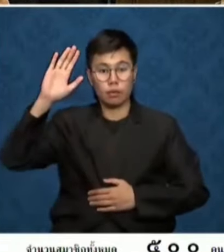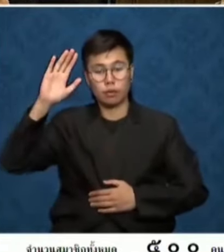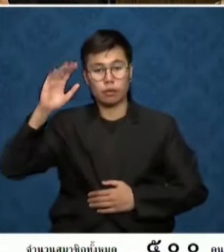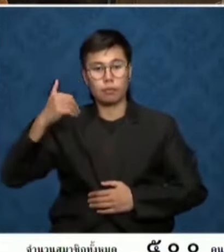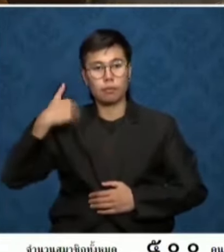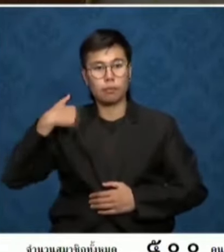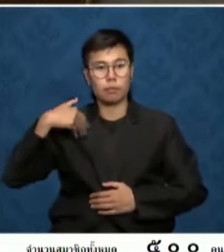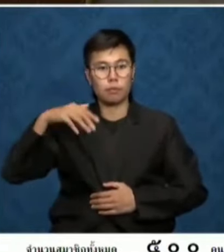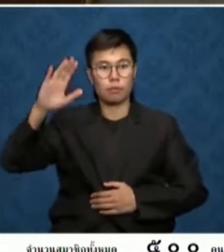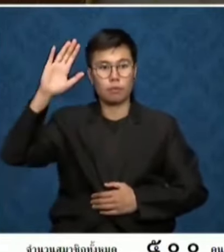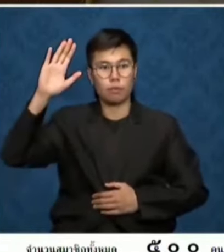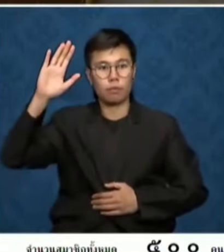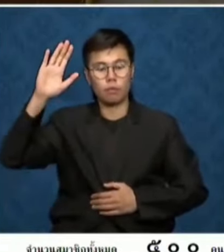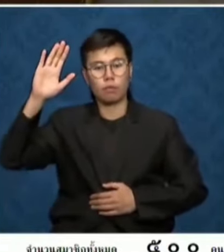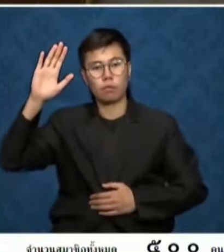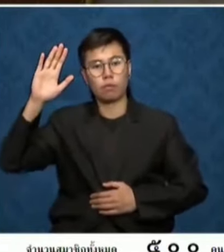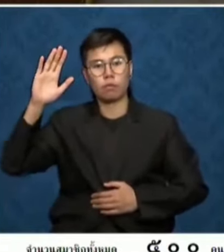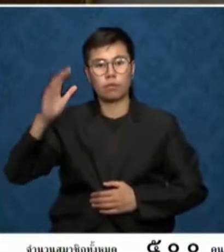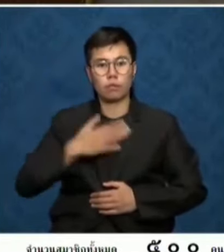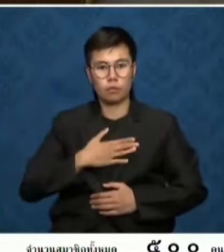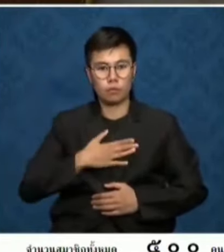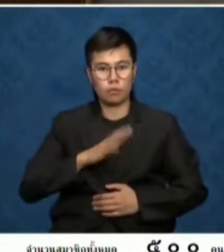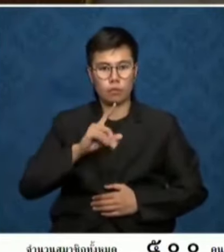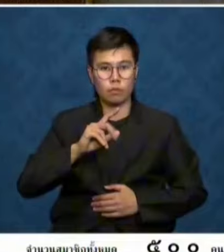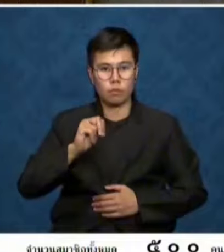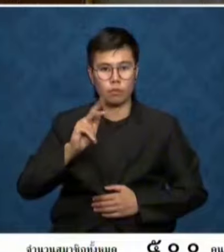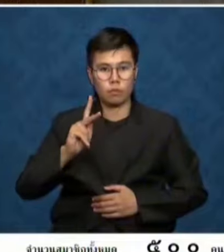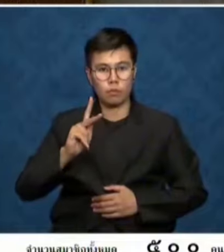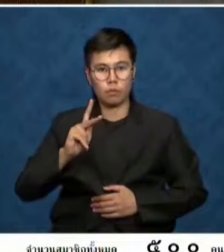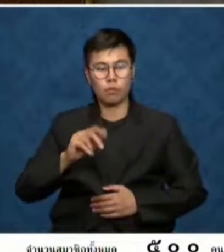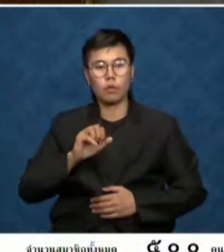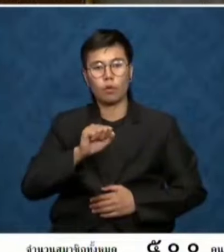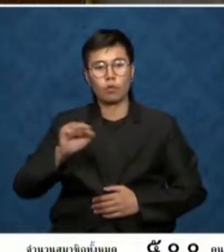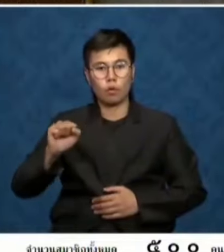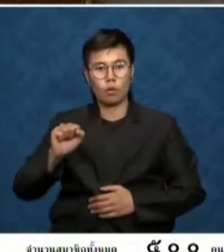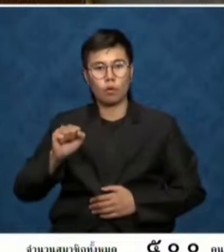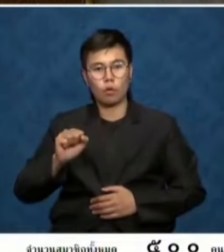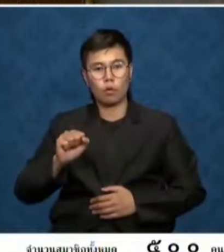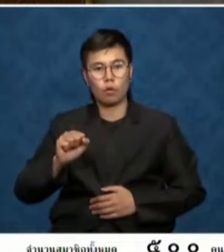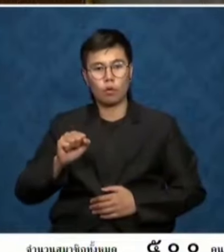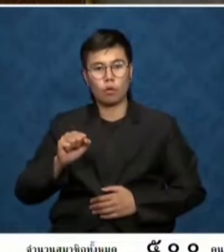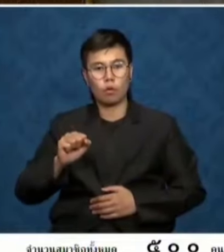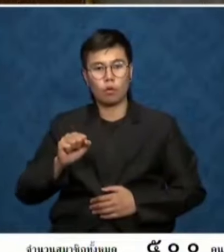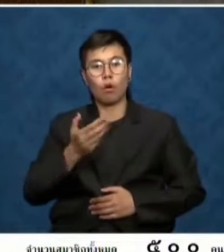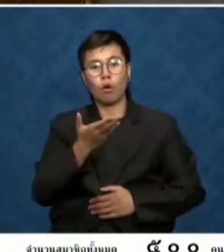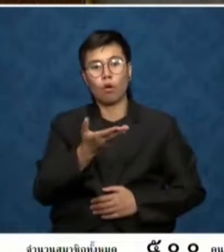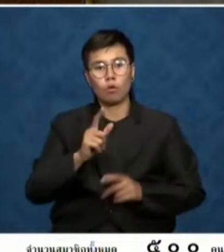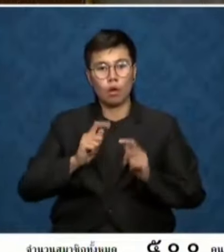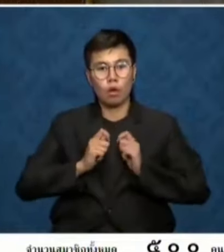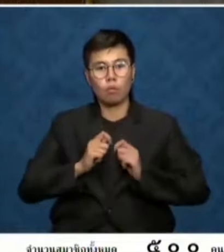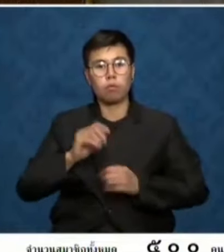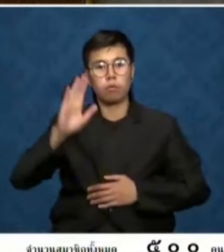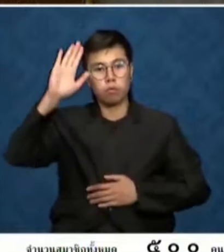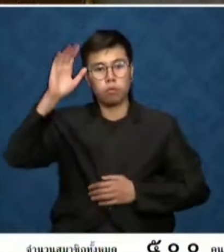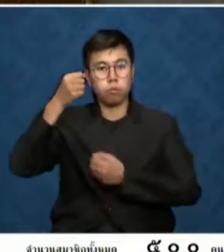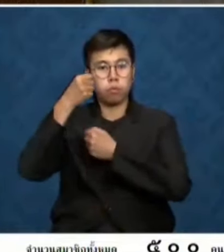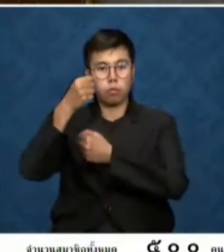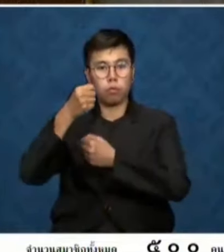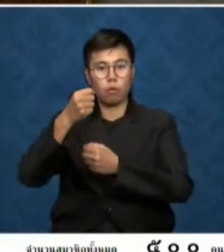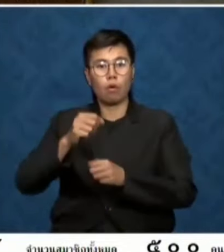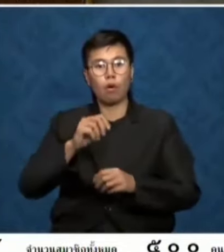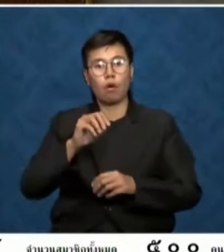านประธานคะอยู่นี่ค่ะท่านประธานคะดิฉันชนกจันทาทองในฐานะสมาชิกสภาผู้แทนราษฎรค่ะขออนุญาตประท้วงในข้อบังคับ